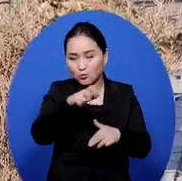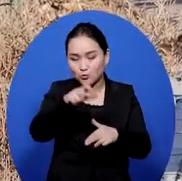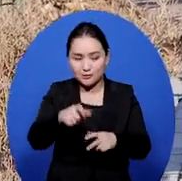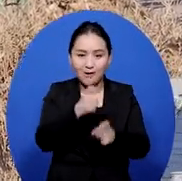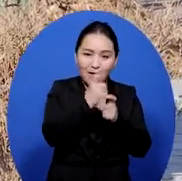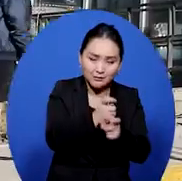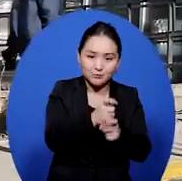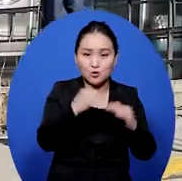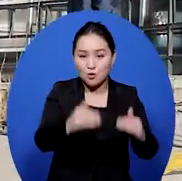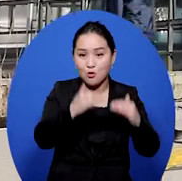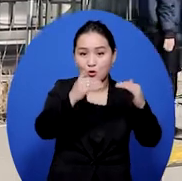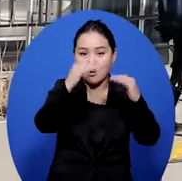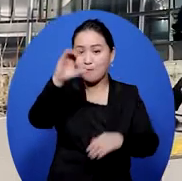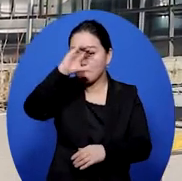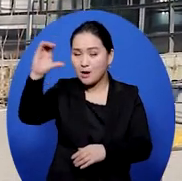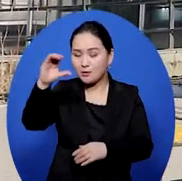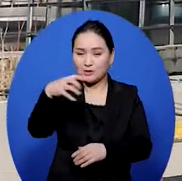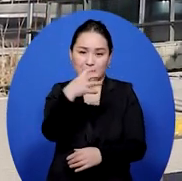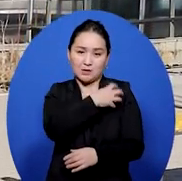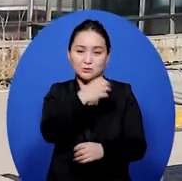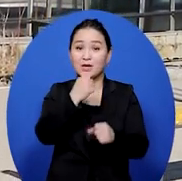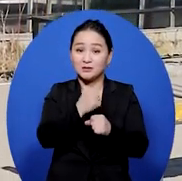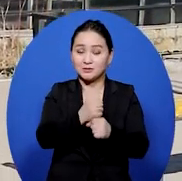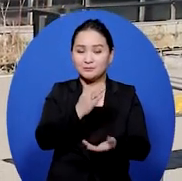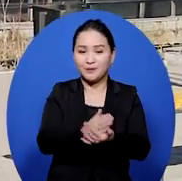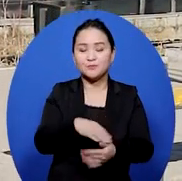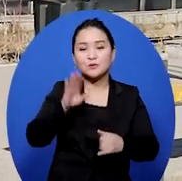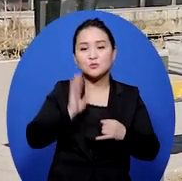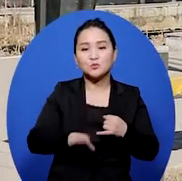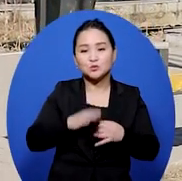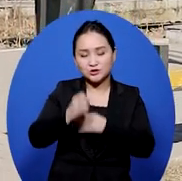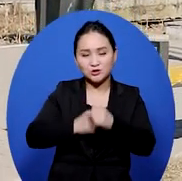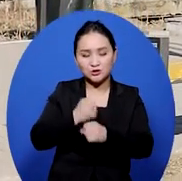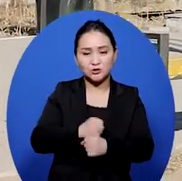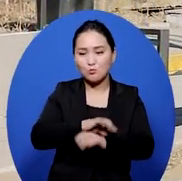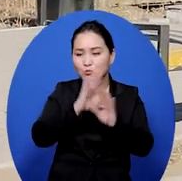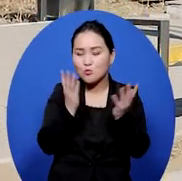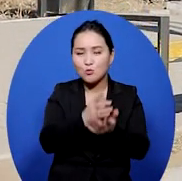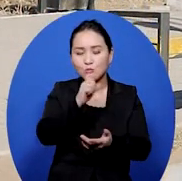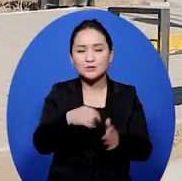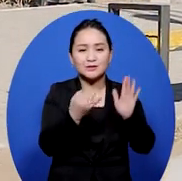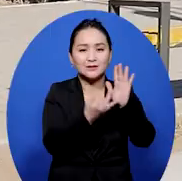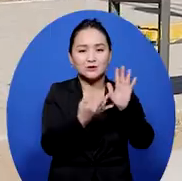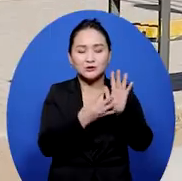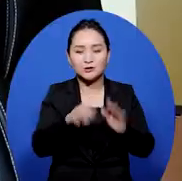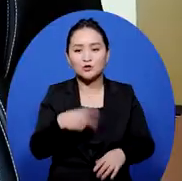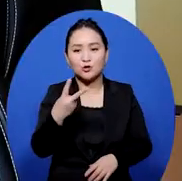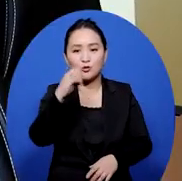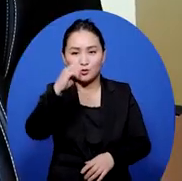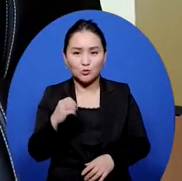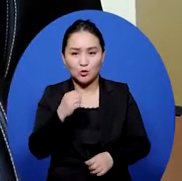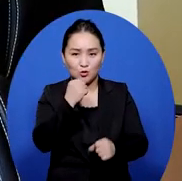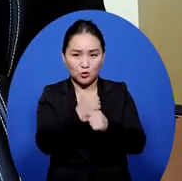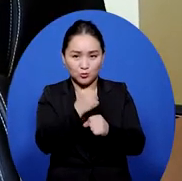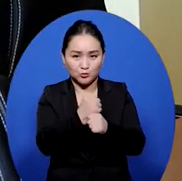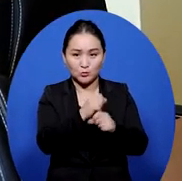халамжлах, хөгжүүлэх байгууллагуудыг хариуцсан ажиллах бөгөөд сүүлийн жил дунджаар нийт хүн амын 79.2% хөдөлмөрийн